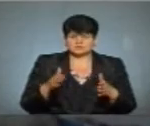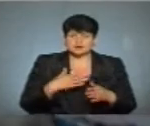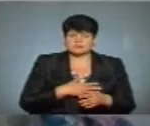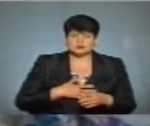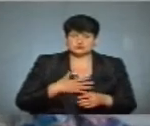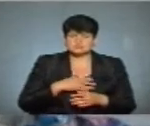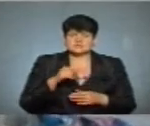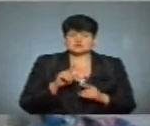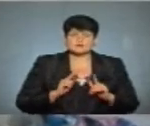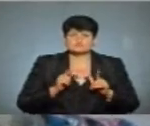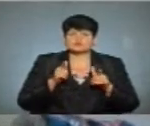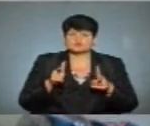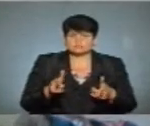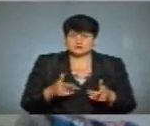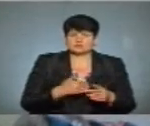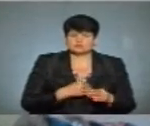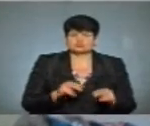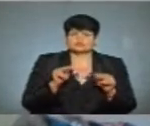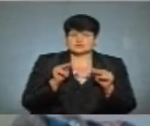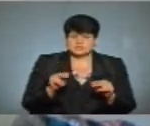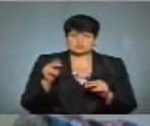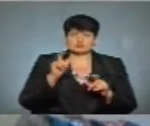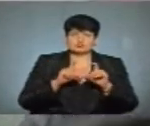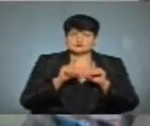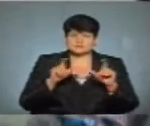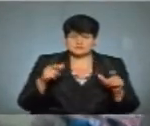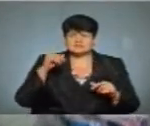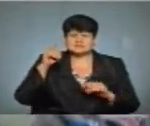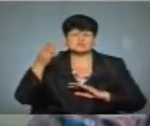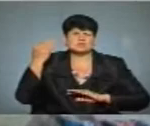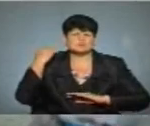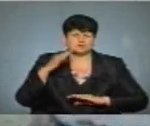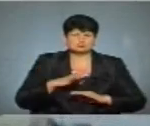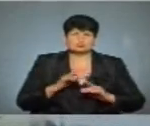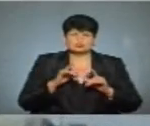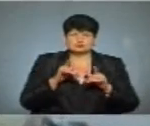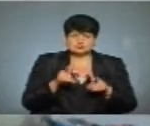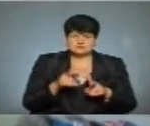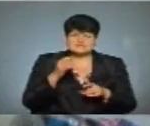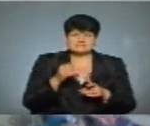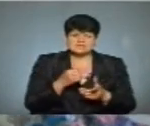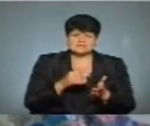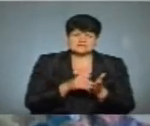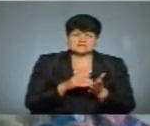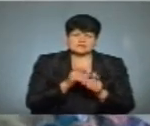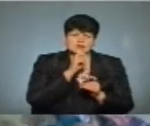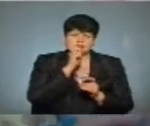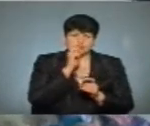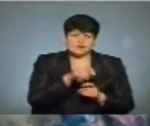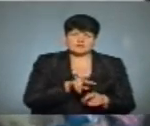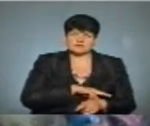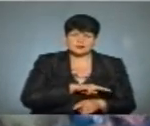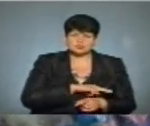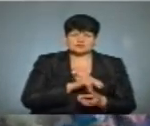те, щоб я вступила в університет чесним способом, тому що я знаю, що колись вступали завдяки свиням, власне. Дарували ректору свиню і